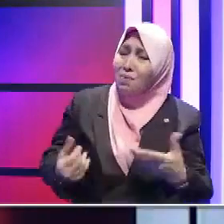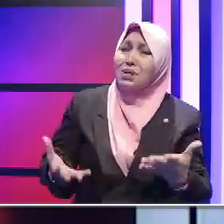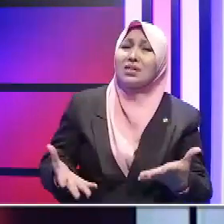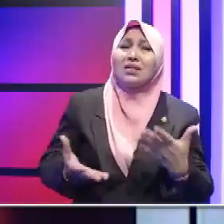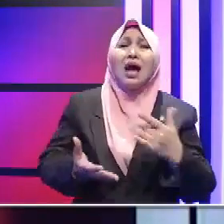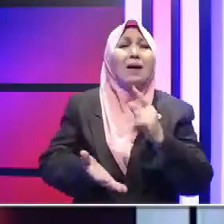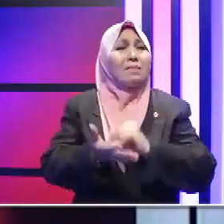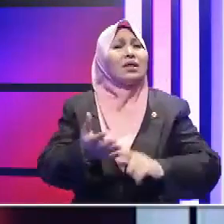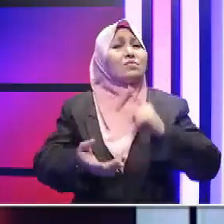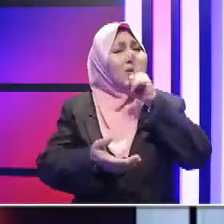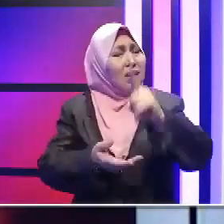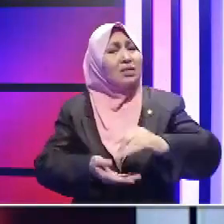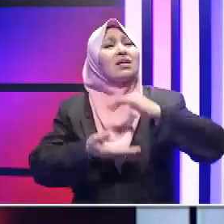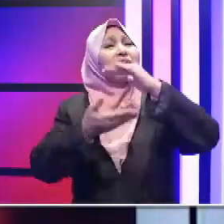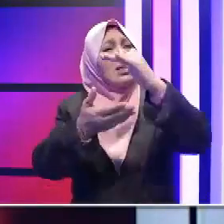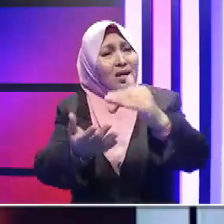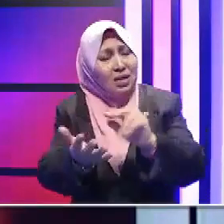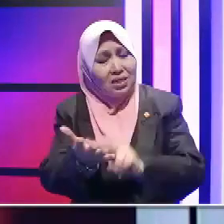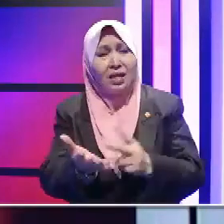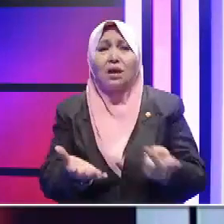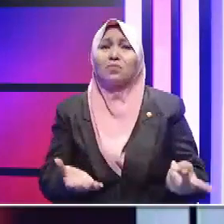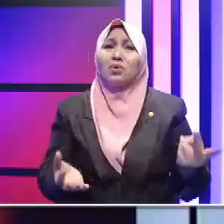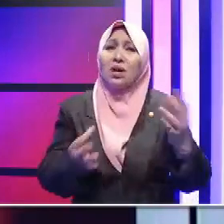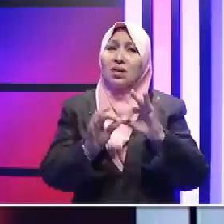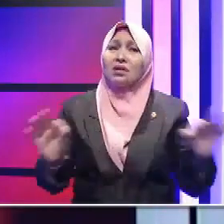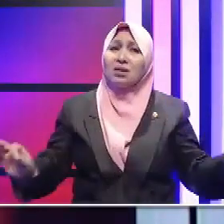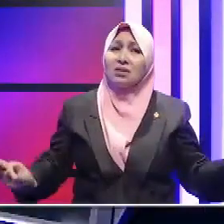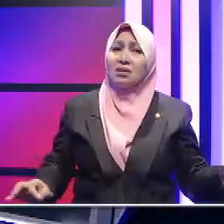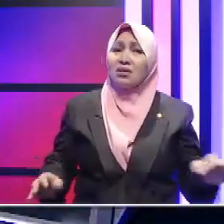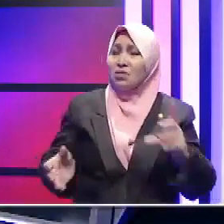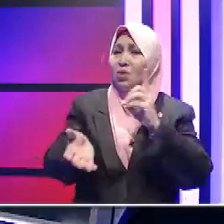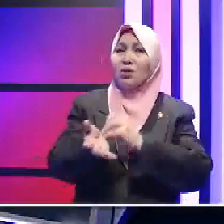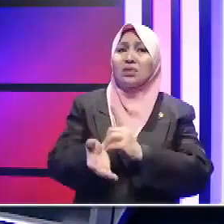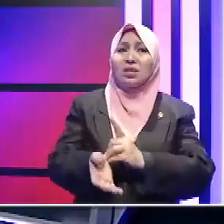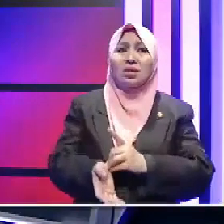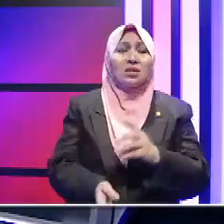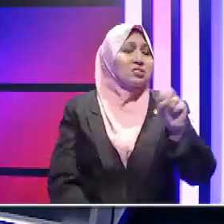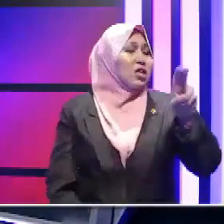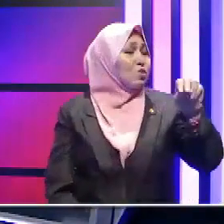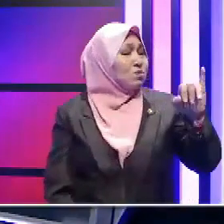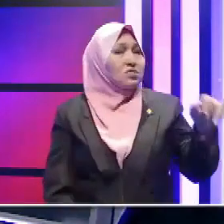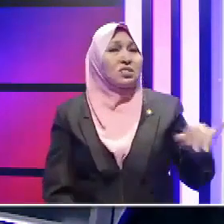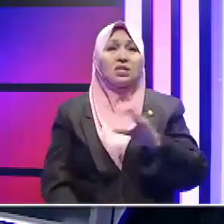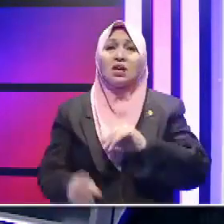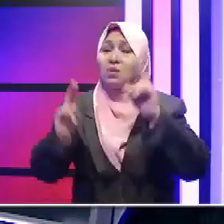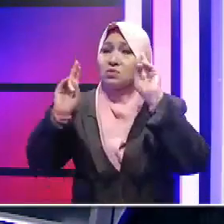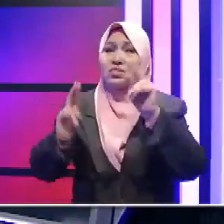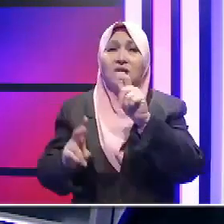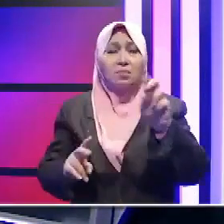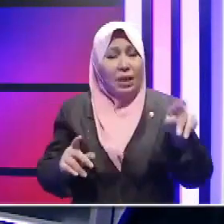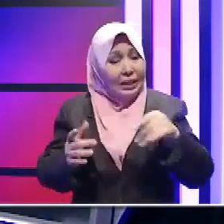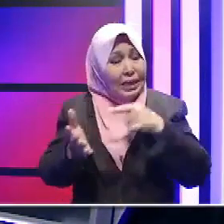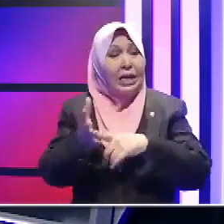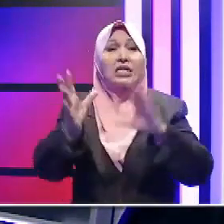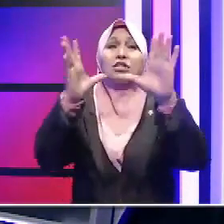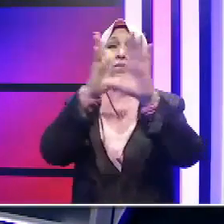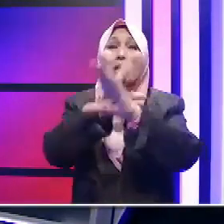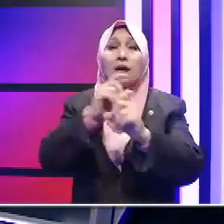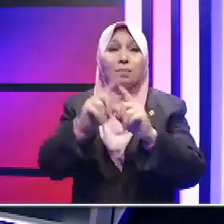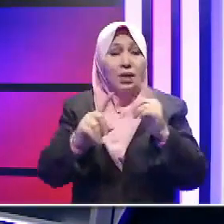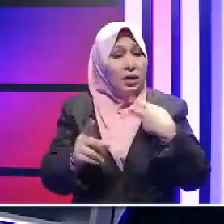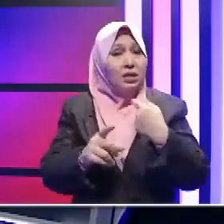coba disampaikan tadabbur kita daripada ayat ini betul Sanusi dan Ustadz termidzi inilah cabaran bila kita